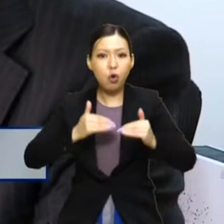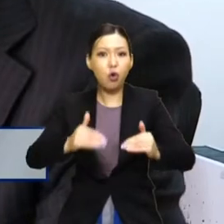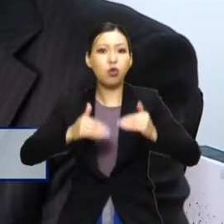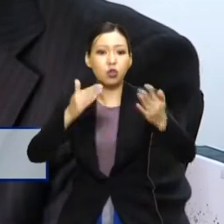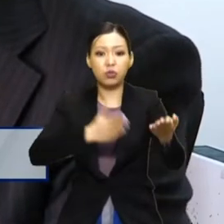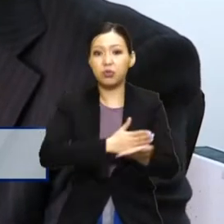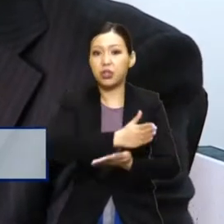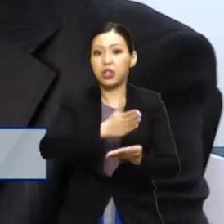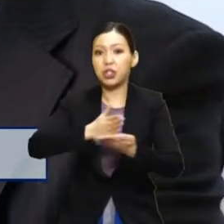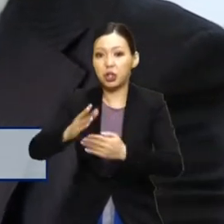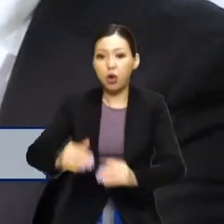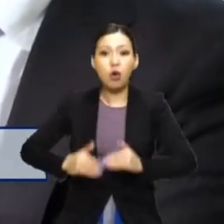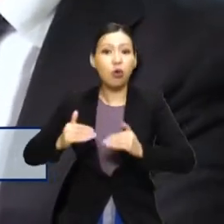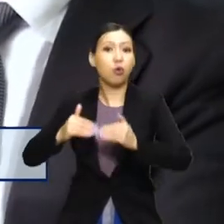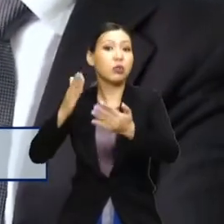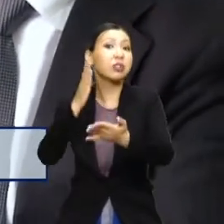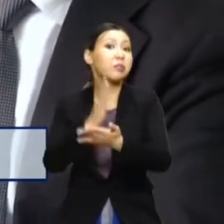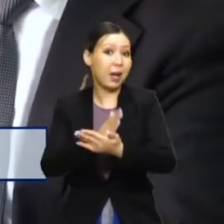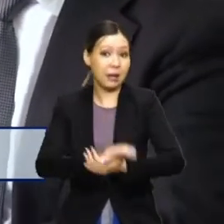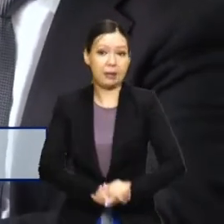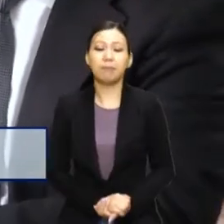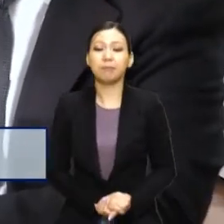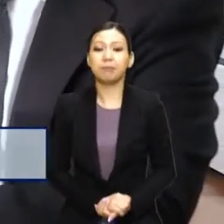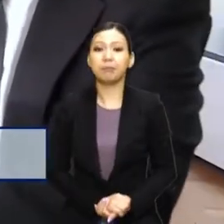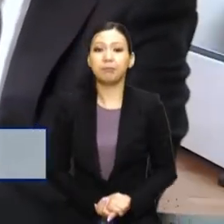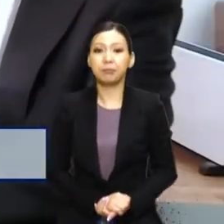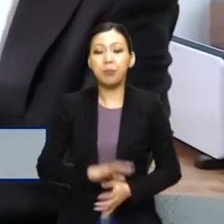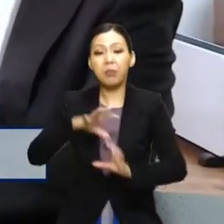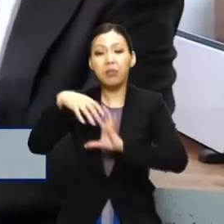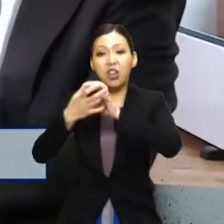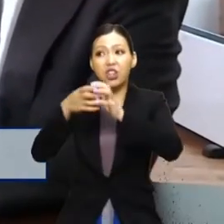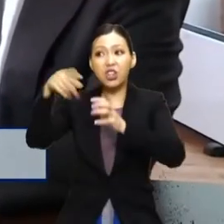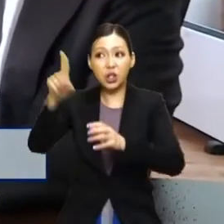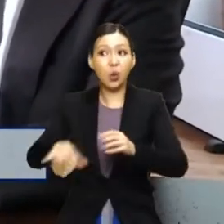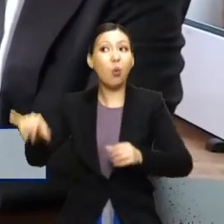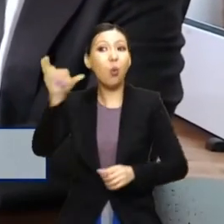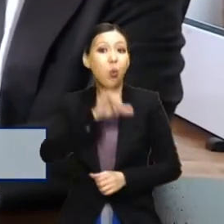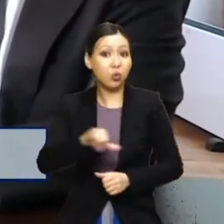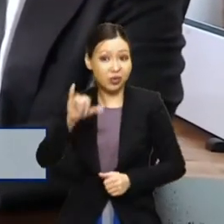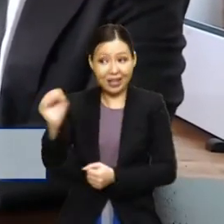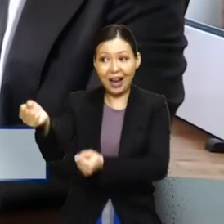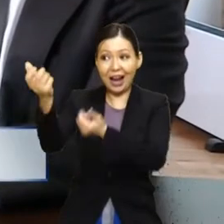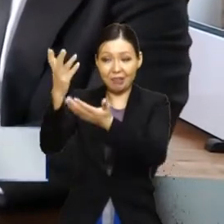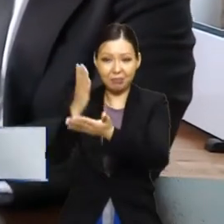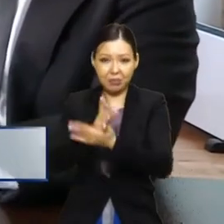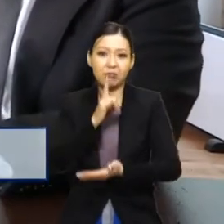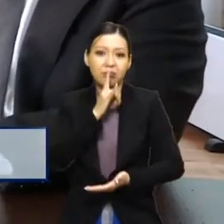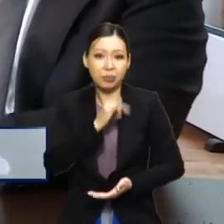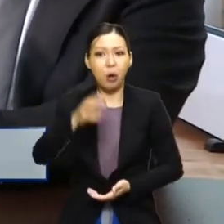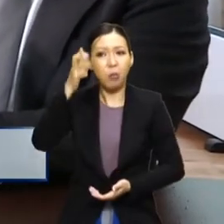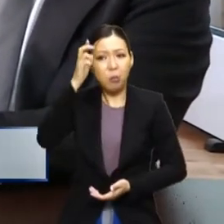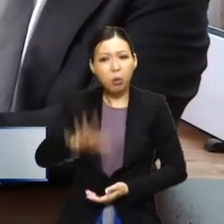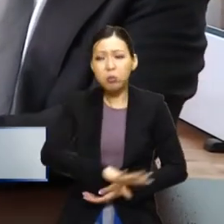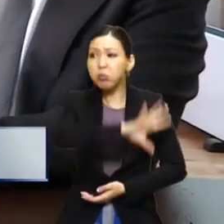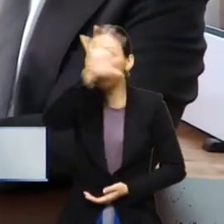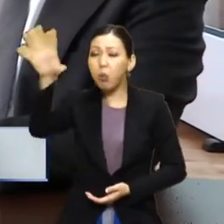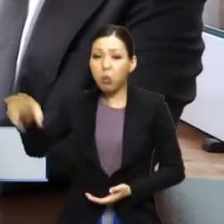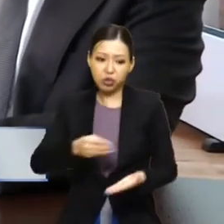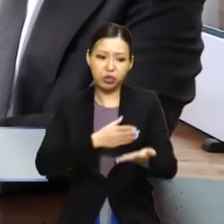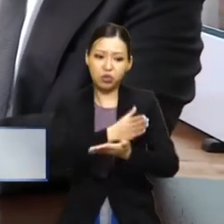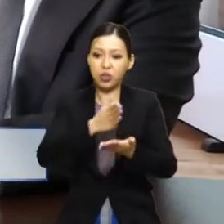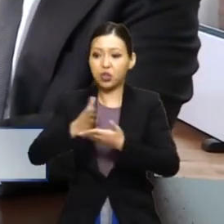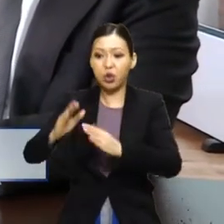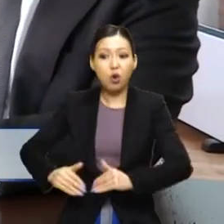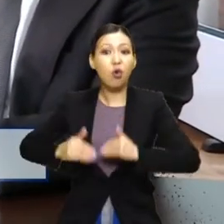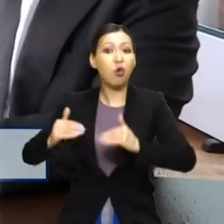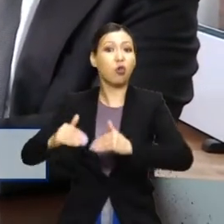тодорхойлж энэ чиглэл рүү бол хөгжиж байна. За дэлхийн улс орнууд тодорхой тийм байна тий. Тэгээд боловсрал бол тэр чигтээ чиглэлээр бол